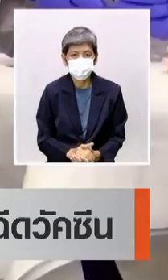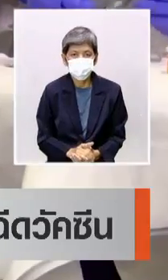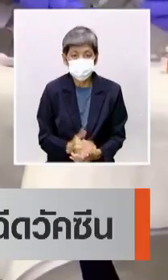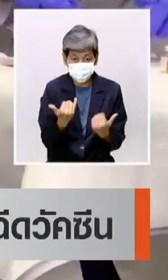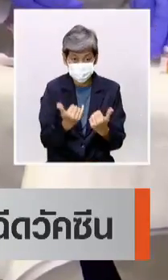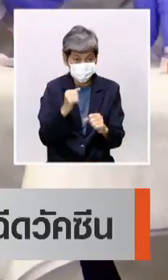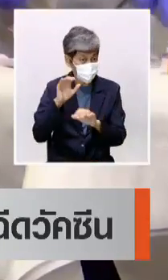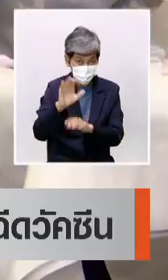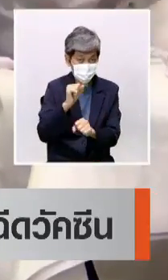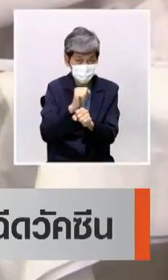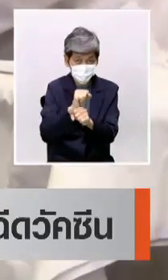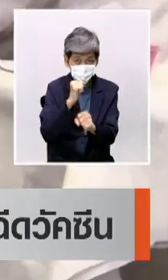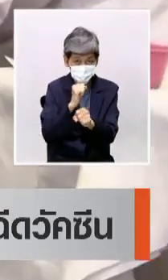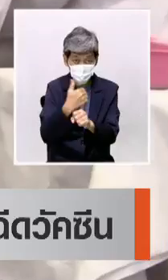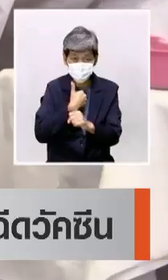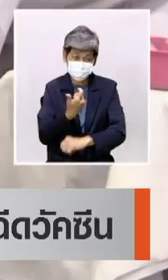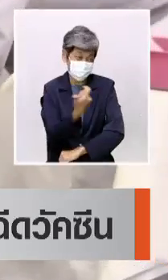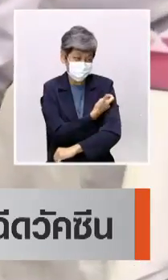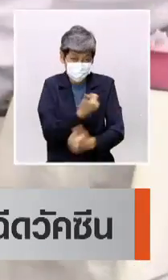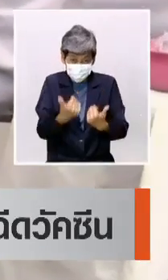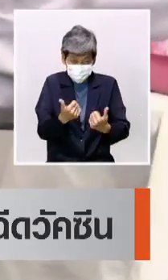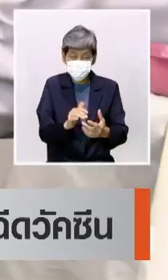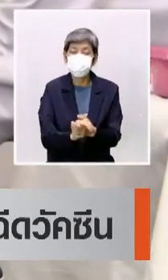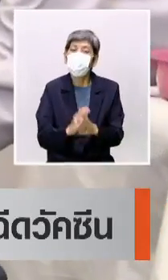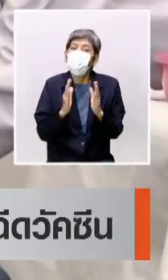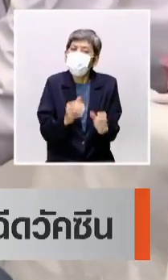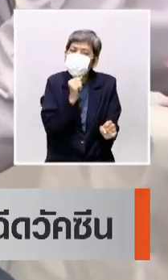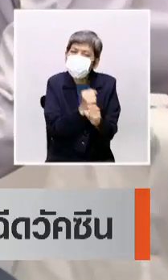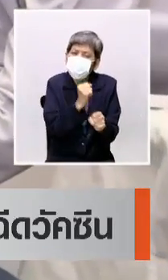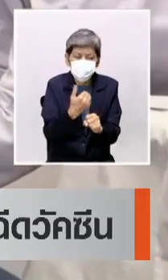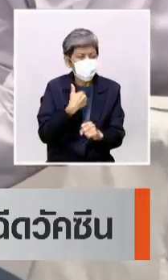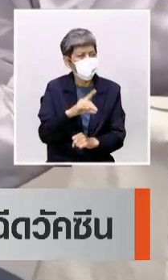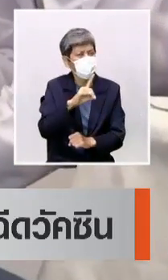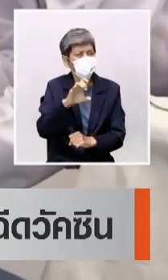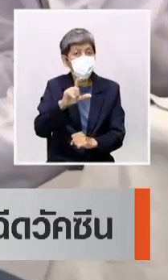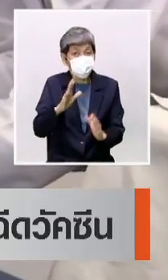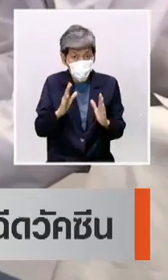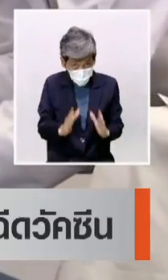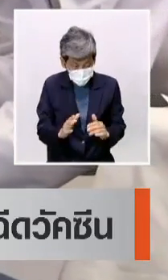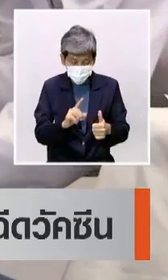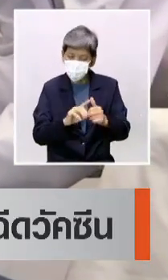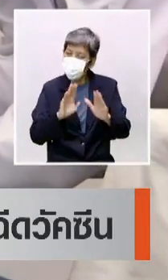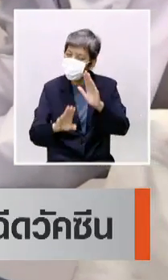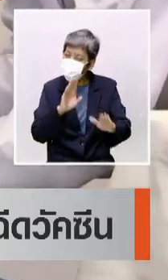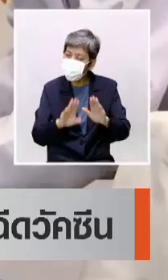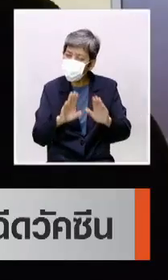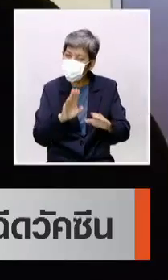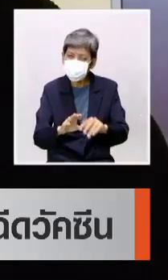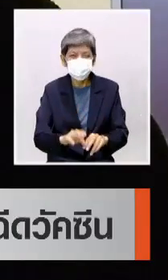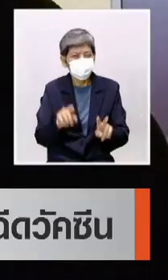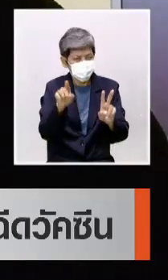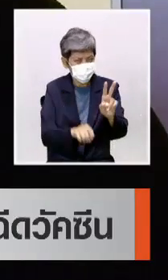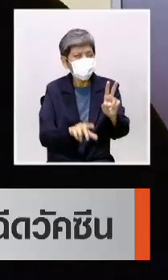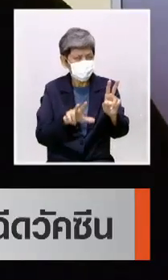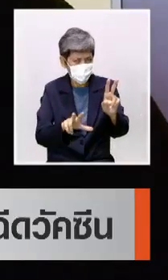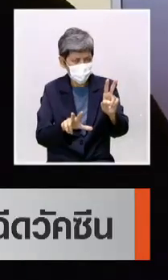การใหม่บังคับฉีดวัคซีนต้านโควิดนี้นะคะครอบคลุมคนงานประมาณ100ล้านคนหรือคิดเป็นสัดส่วน2ใน